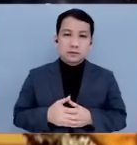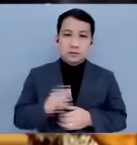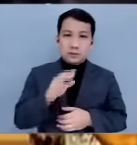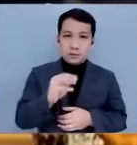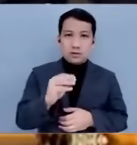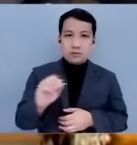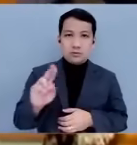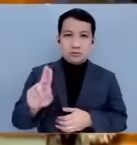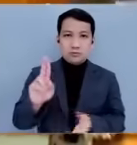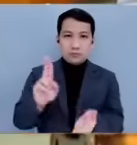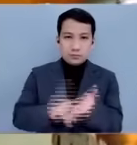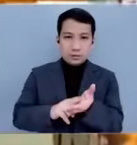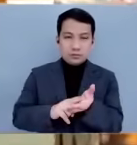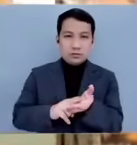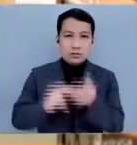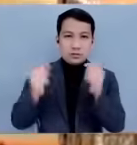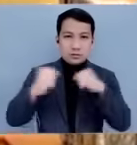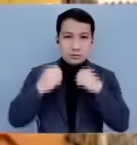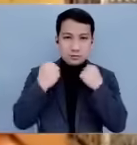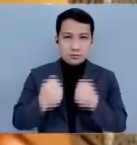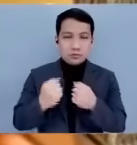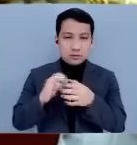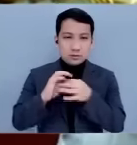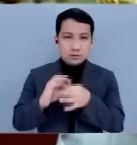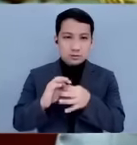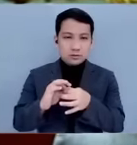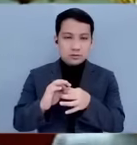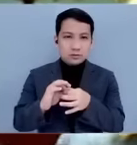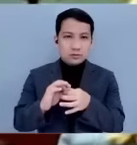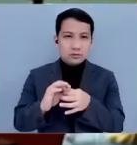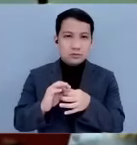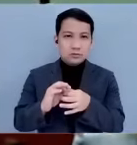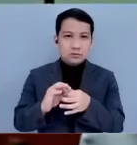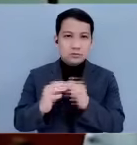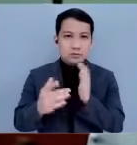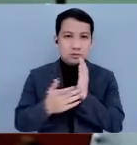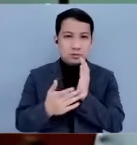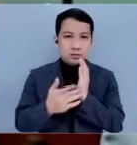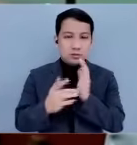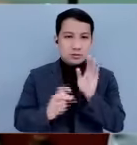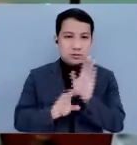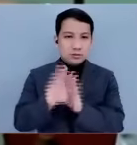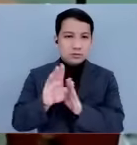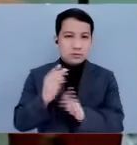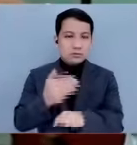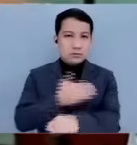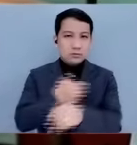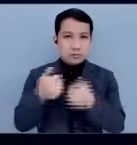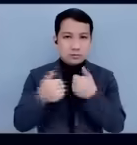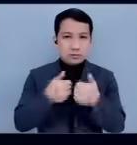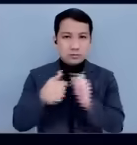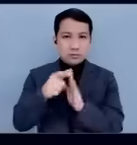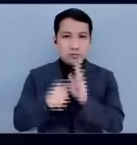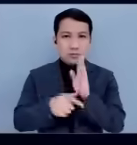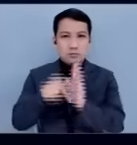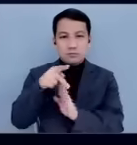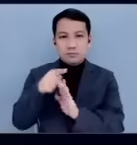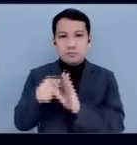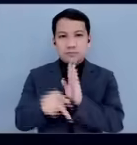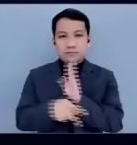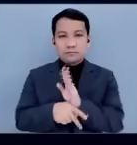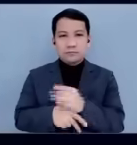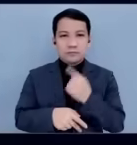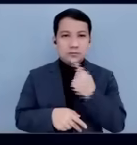para sa pagpapalakas ng kooperasyon sa cyber and critical technology at competition law and policy. Sa gitna